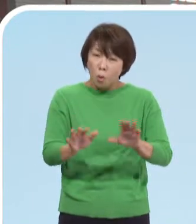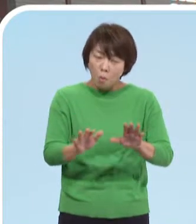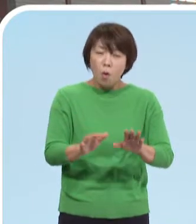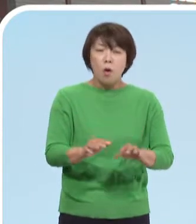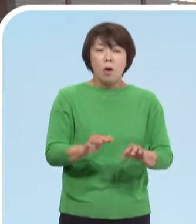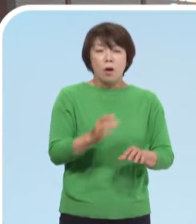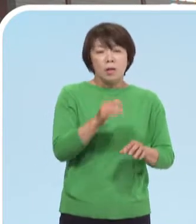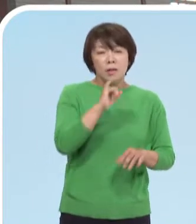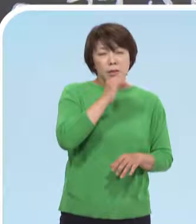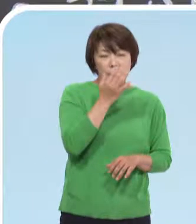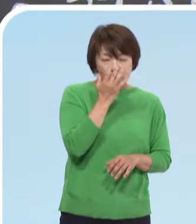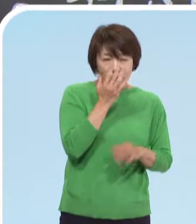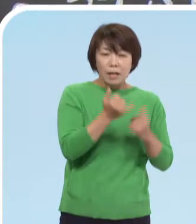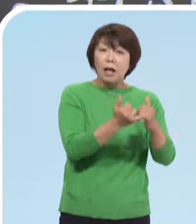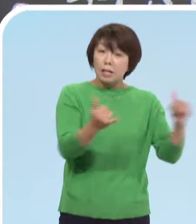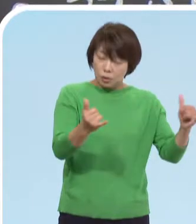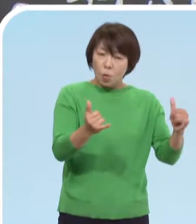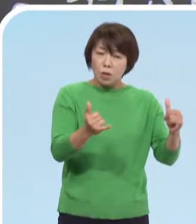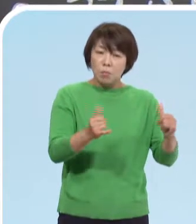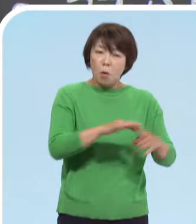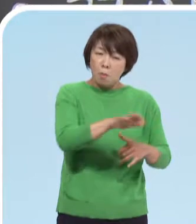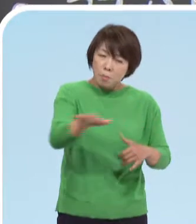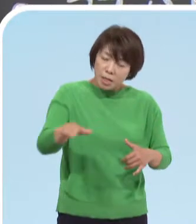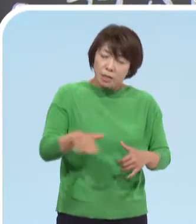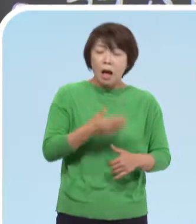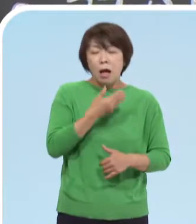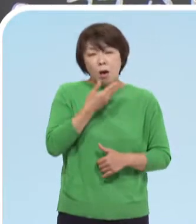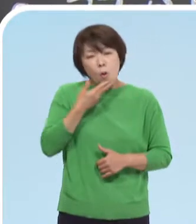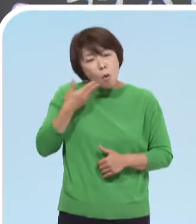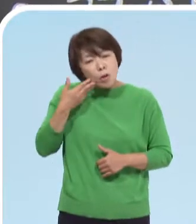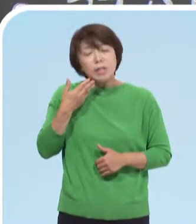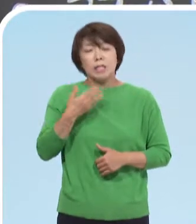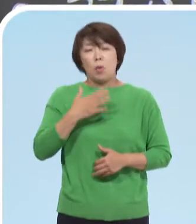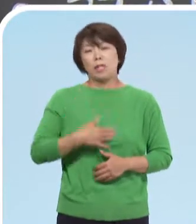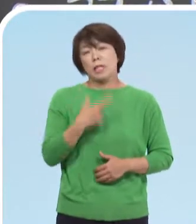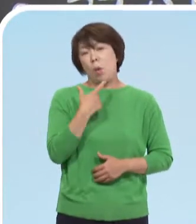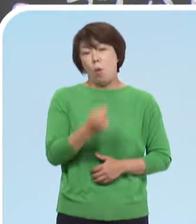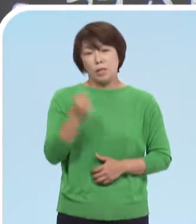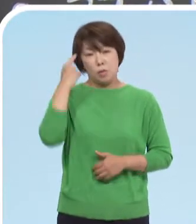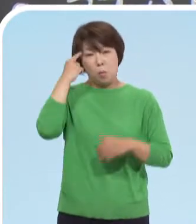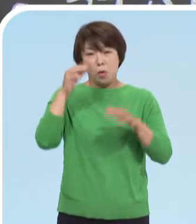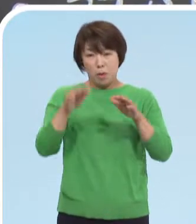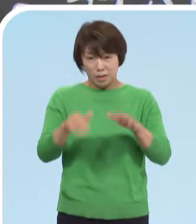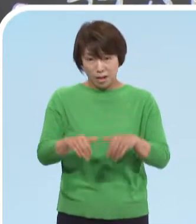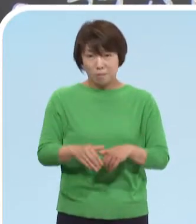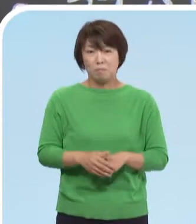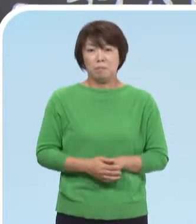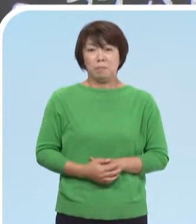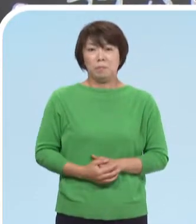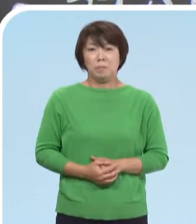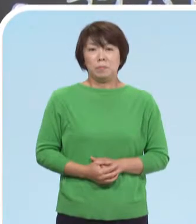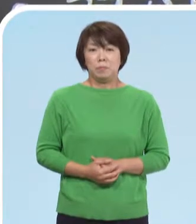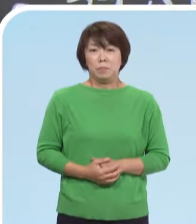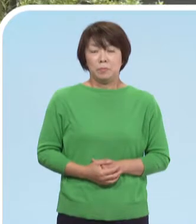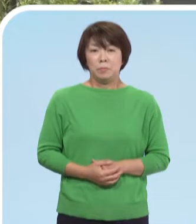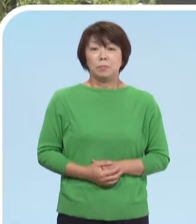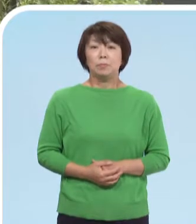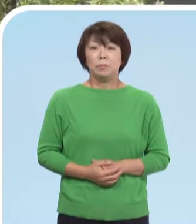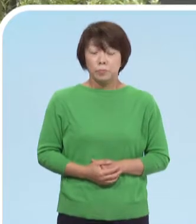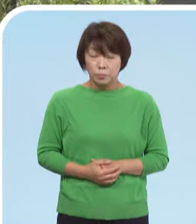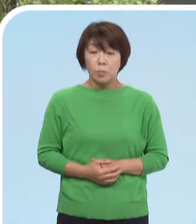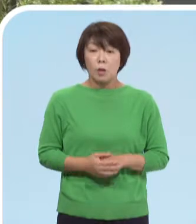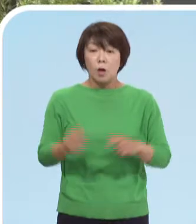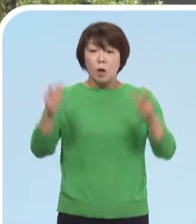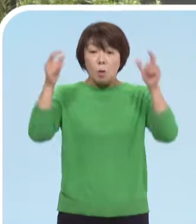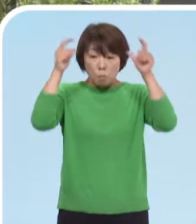牛乳が苦手な方にもたくさん食べてもらって知っていただけたらなと、美味しさを知っていただけたらなと思います。 マ